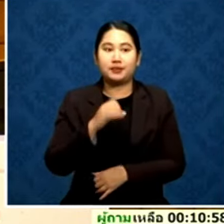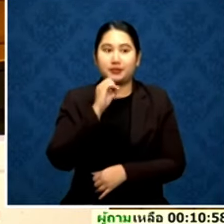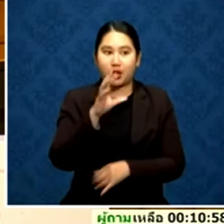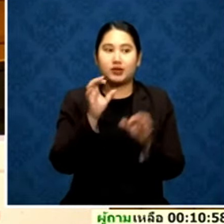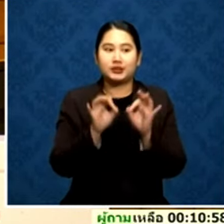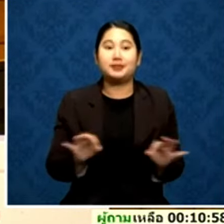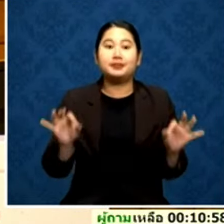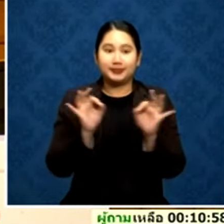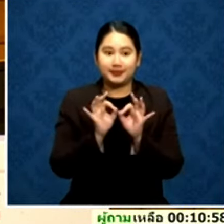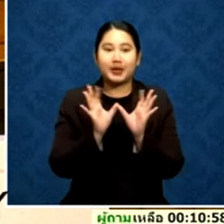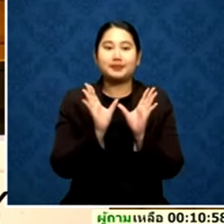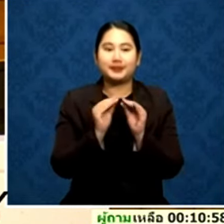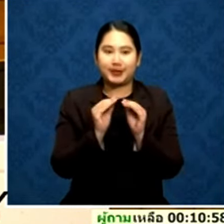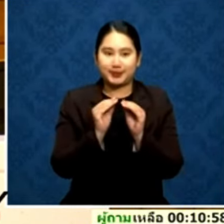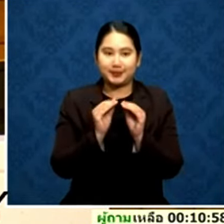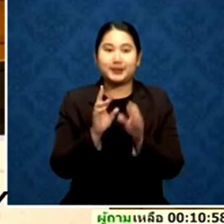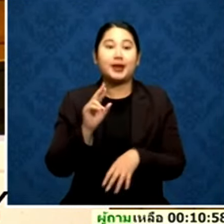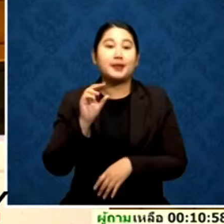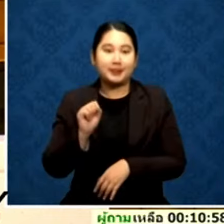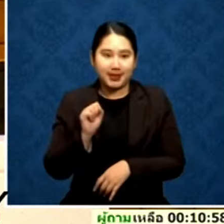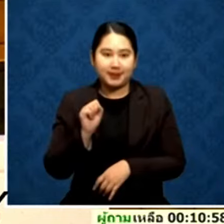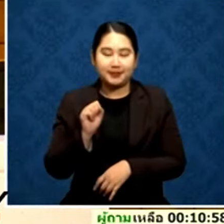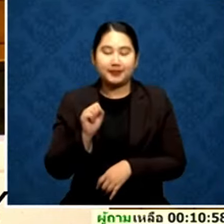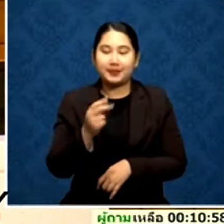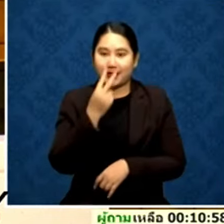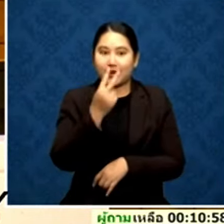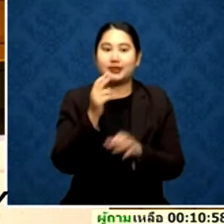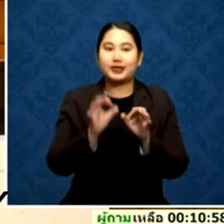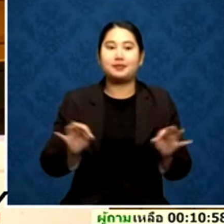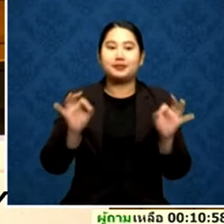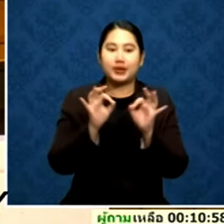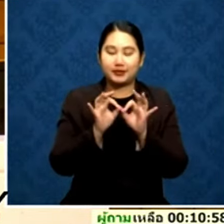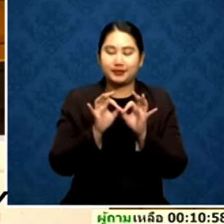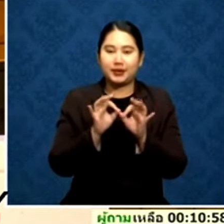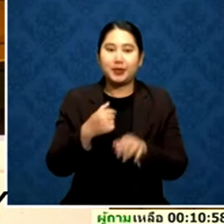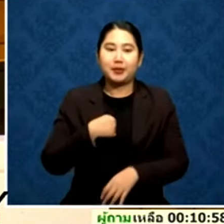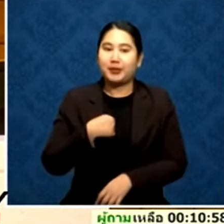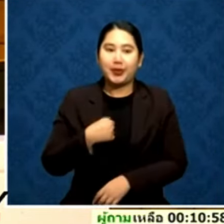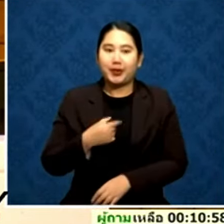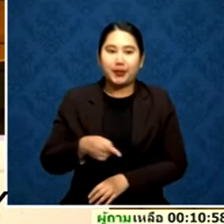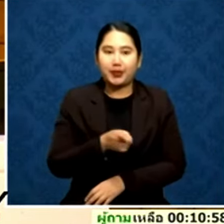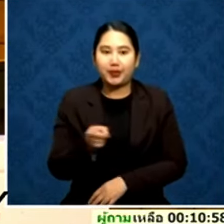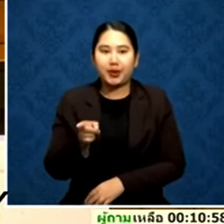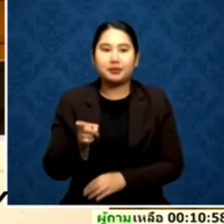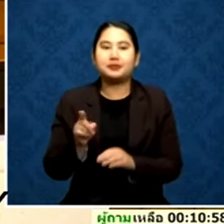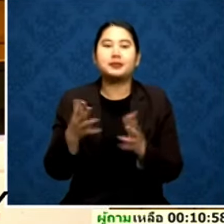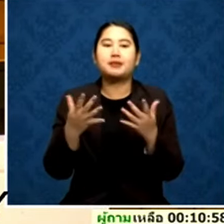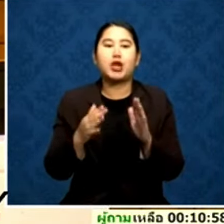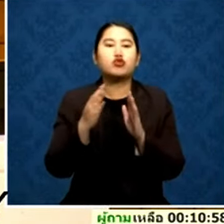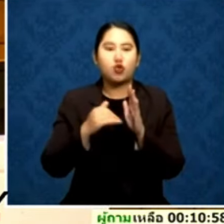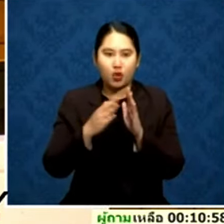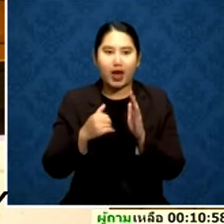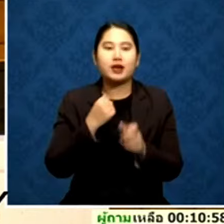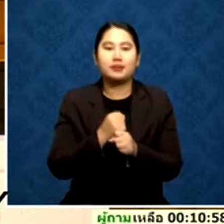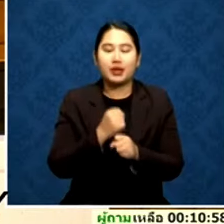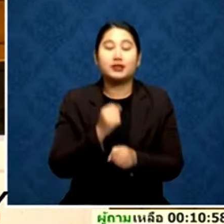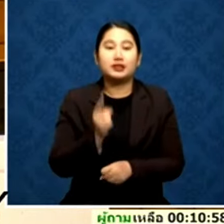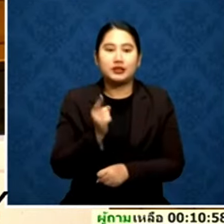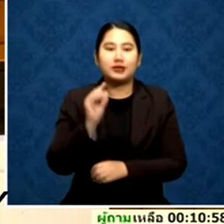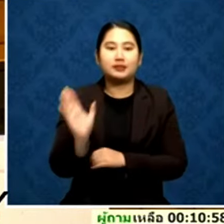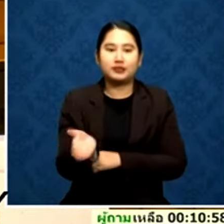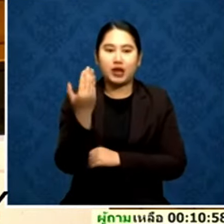ำคัญกับสภานิติบัญญัตินะครับแล้วก็ไม่ได้มีความประสงค์ที่จะหลีกเลี่ยงอะไรแต่พีภารกิจแน่นเหลือเกินนะครับที่เมื่อเช้านี้ประมาณ